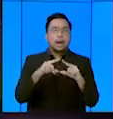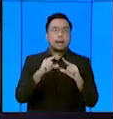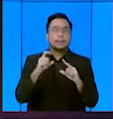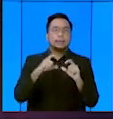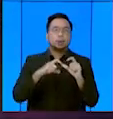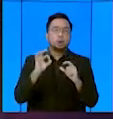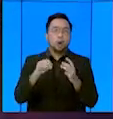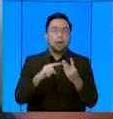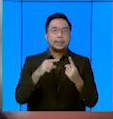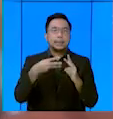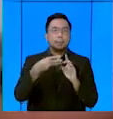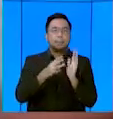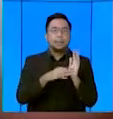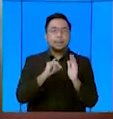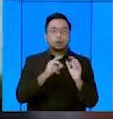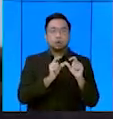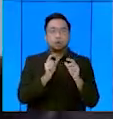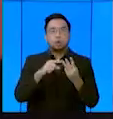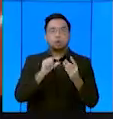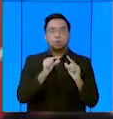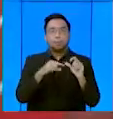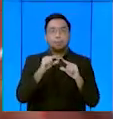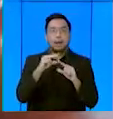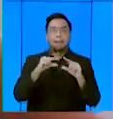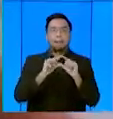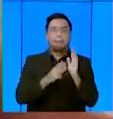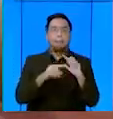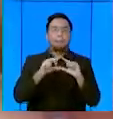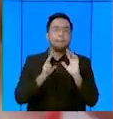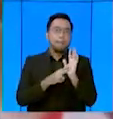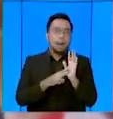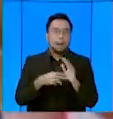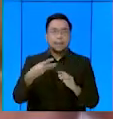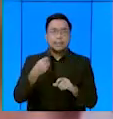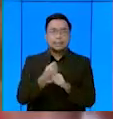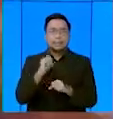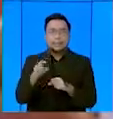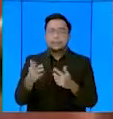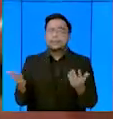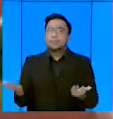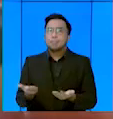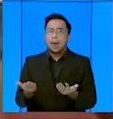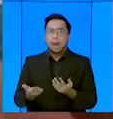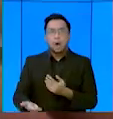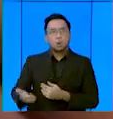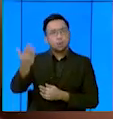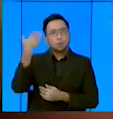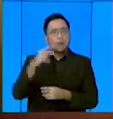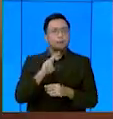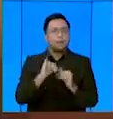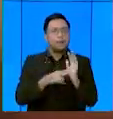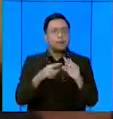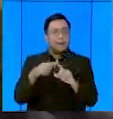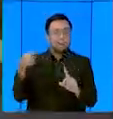Ibnu dan Suparman akan dimintai keterangan terkait keberadaan Peggy saat hari kejadian pembunuhan Vina 27 Agustus 2016